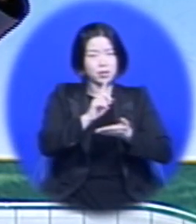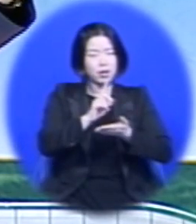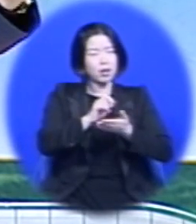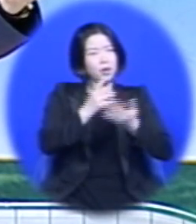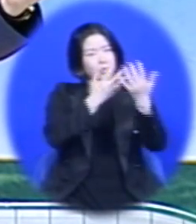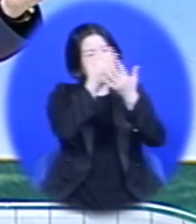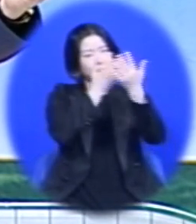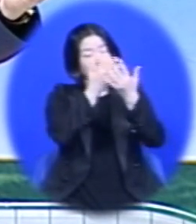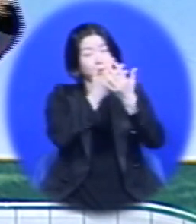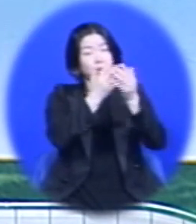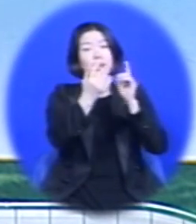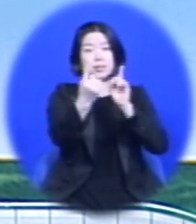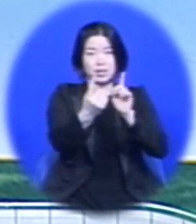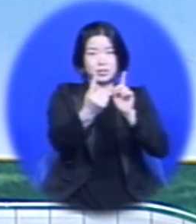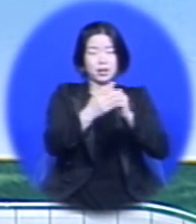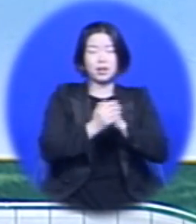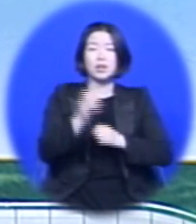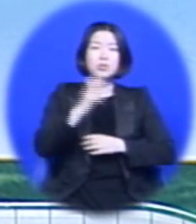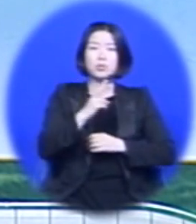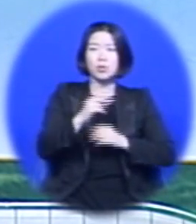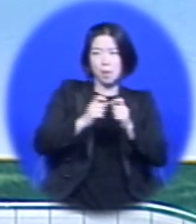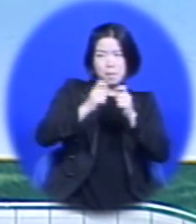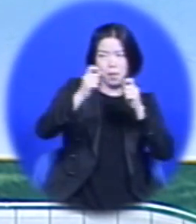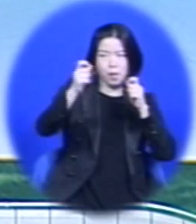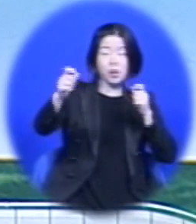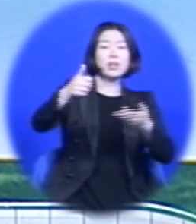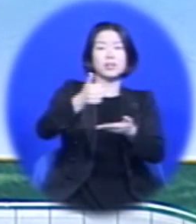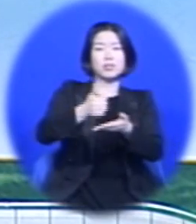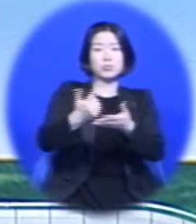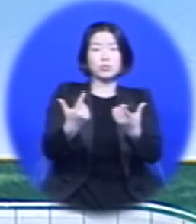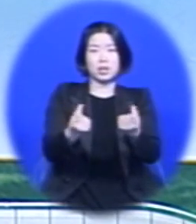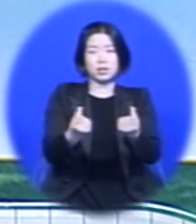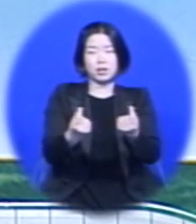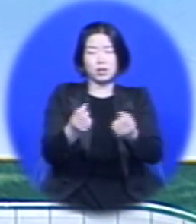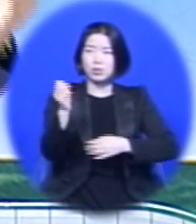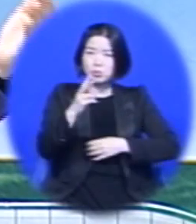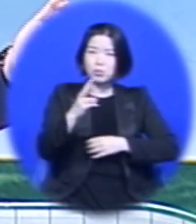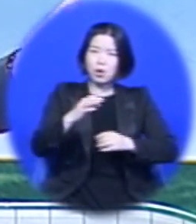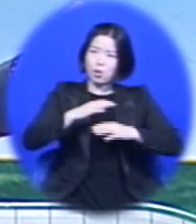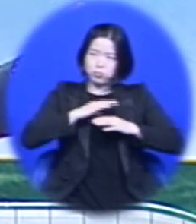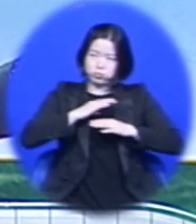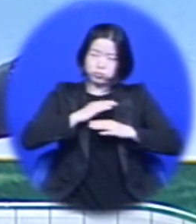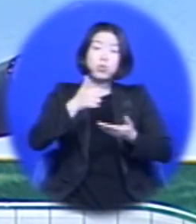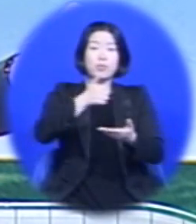막연한 대상입니다. 또는 아주 멀리 있는 분입니다. 또는